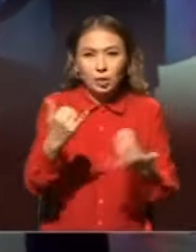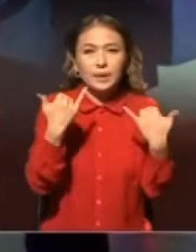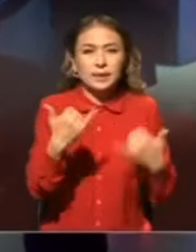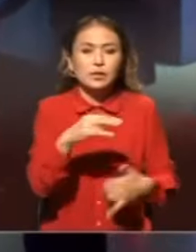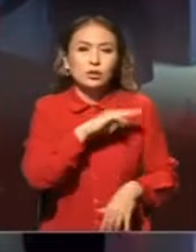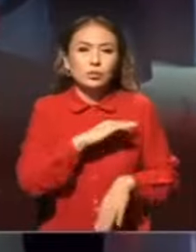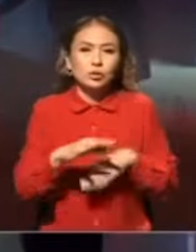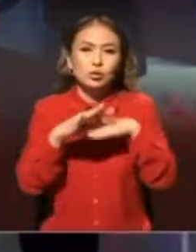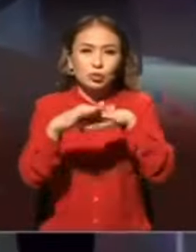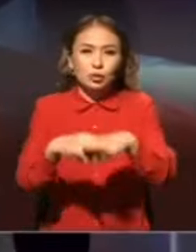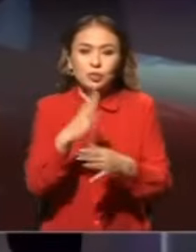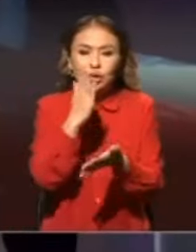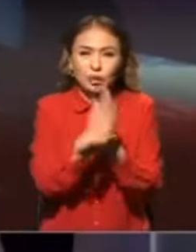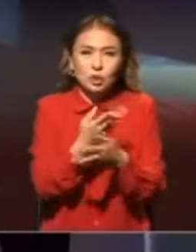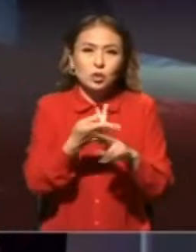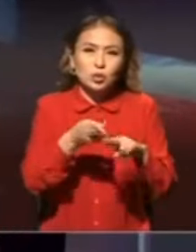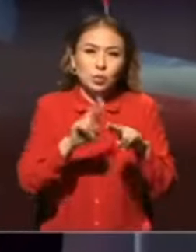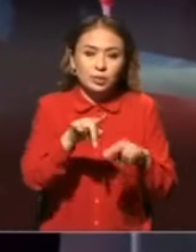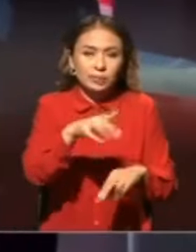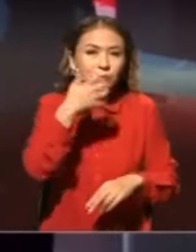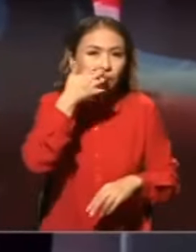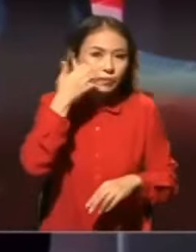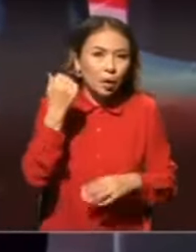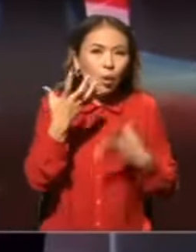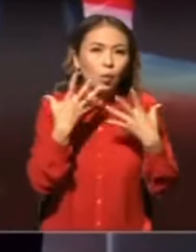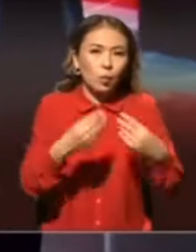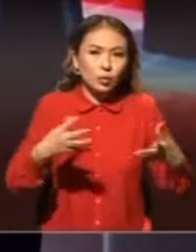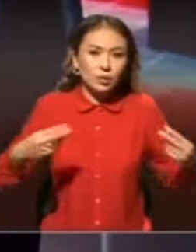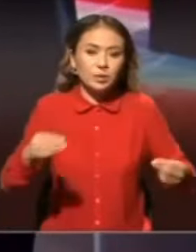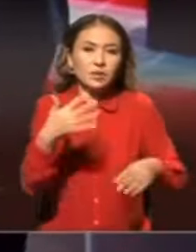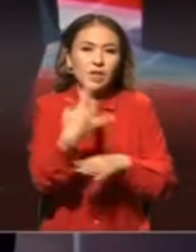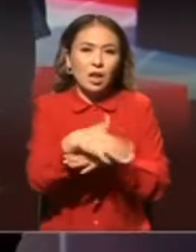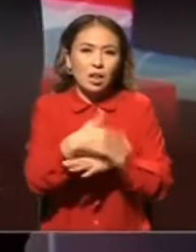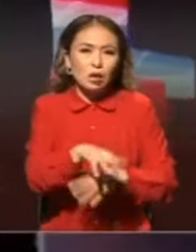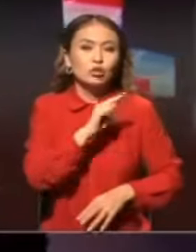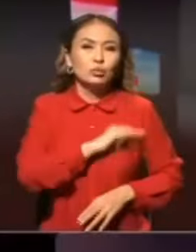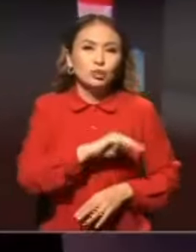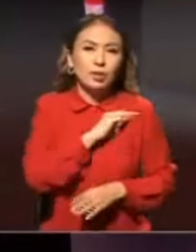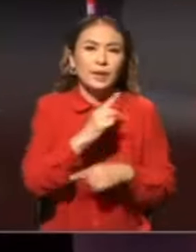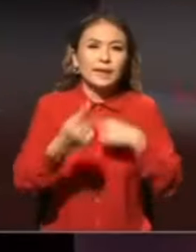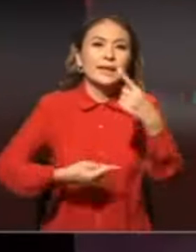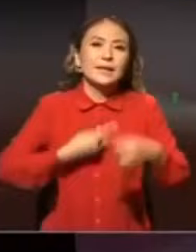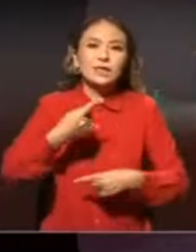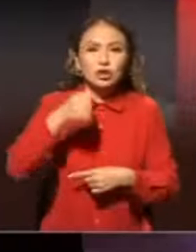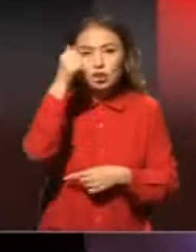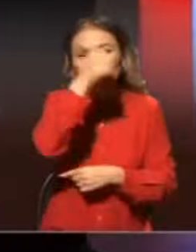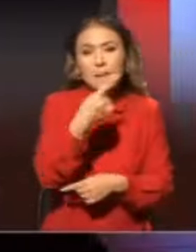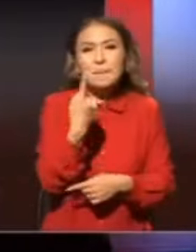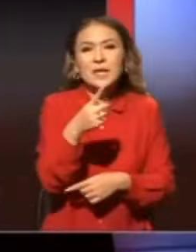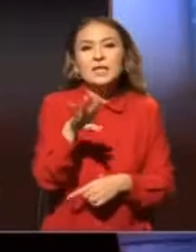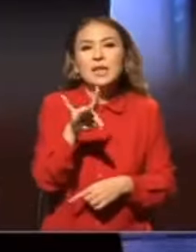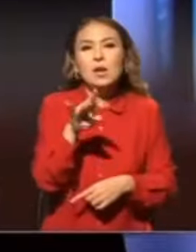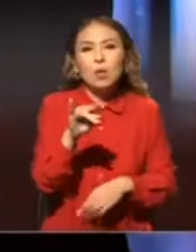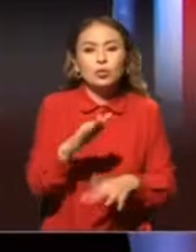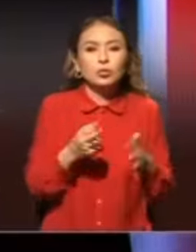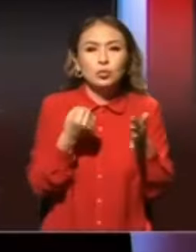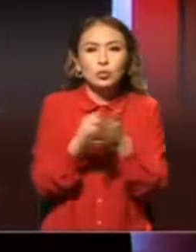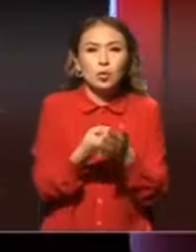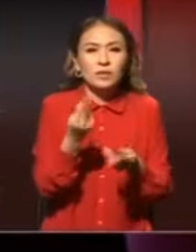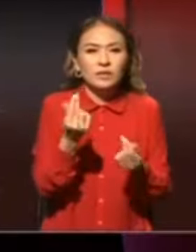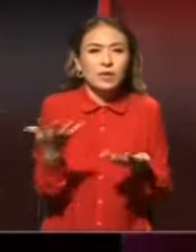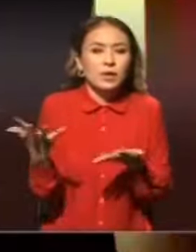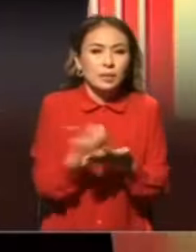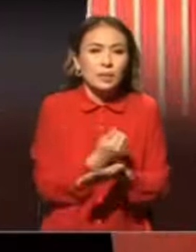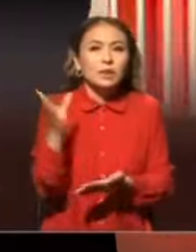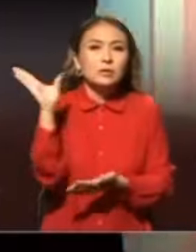жұмыс жүргізіліп жатыр. Соның шеңберінде біз мынау көктемгі дала жұмыстарына келесі жылы 1 триллионға дейін қаржы таба аламыз